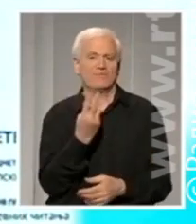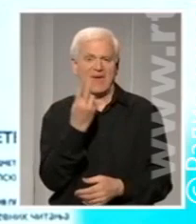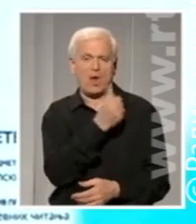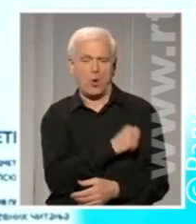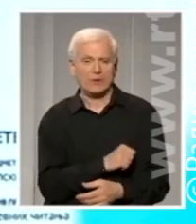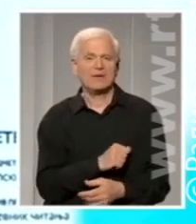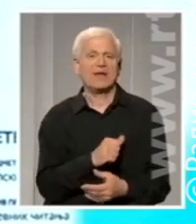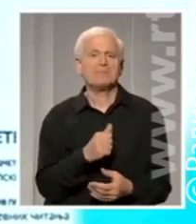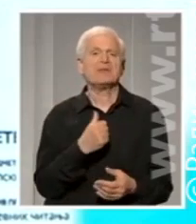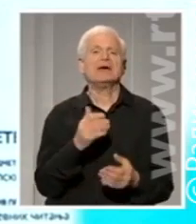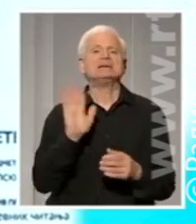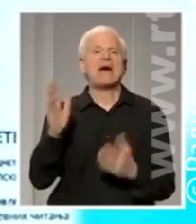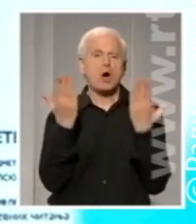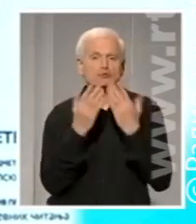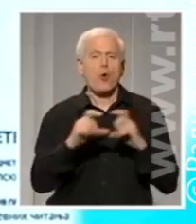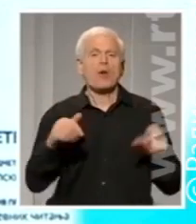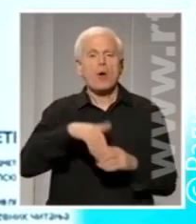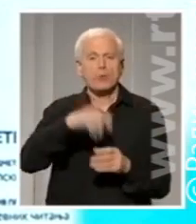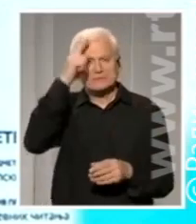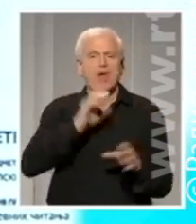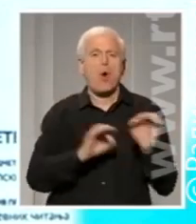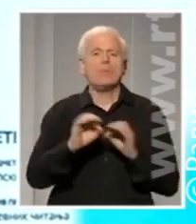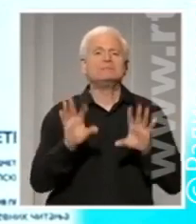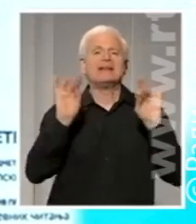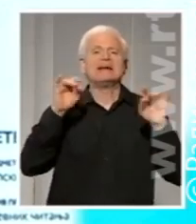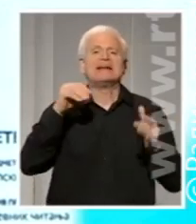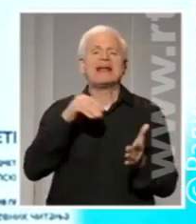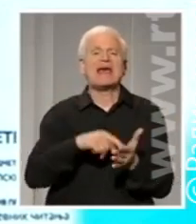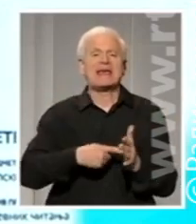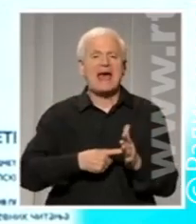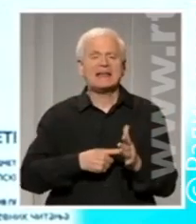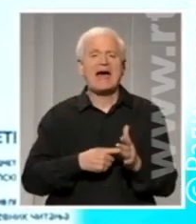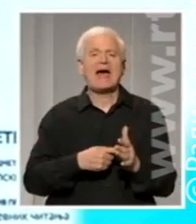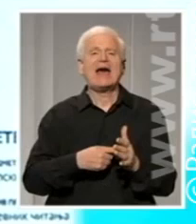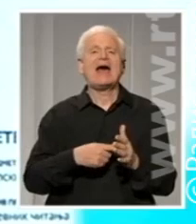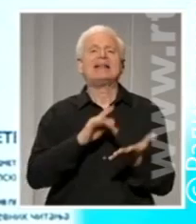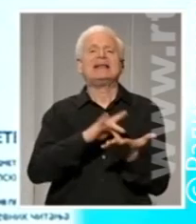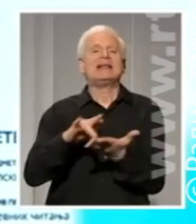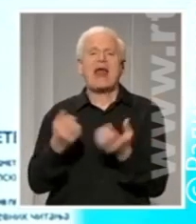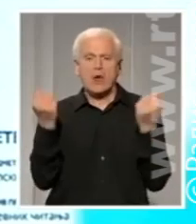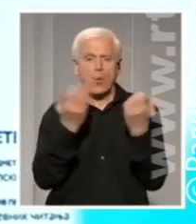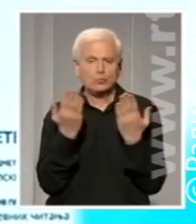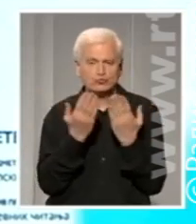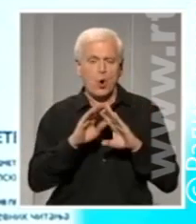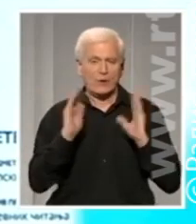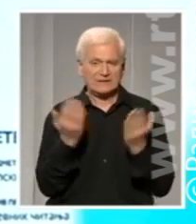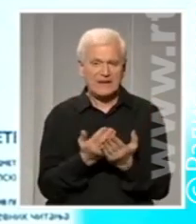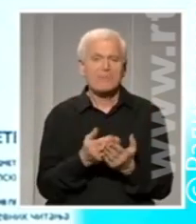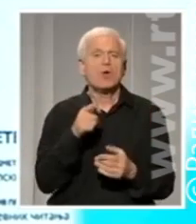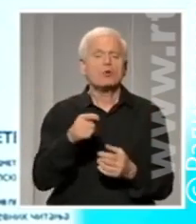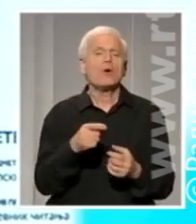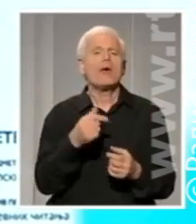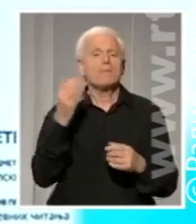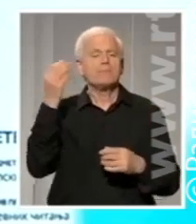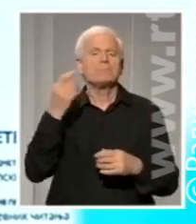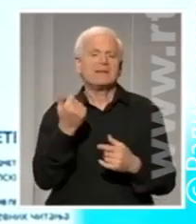za škole u Srbiji obezbedili 10.000 digitalnih učionica. Jedna digitalna učionica je podrazumevala jedan projekcioni